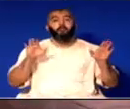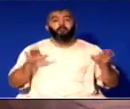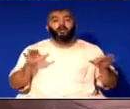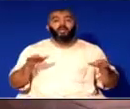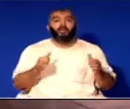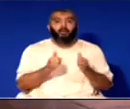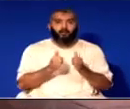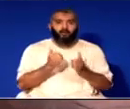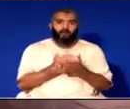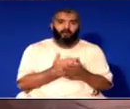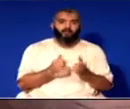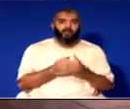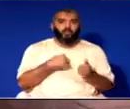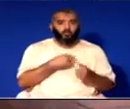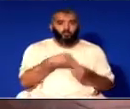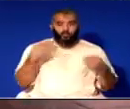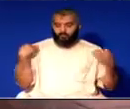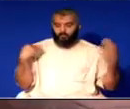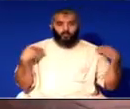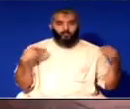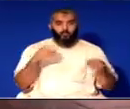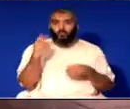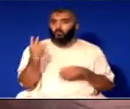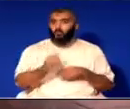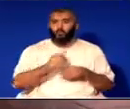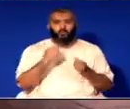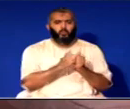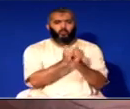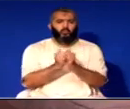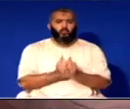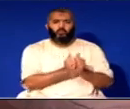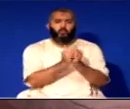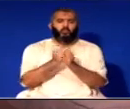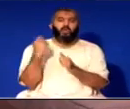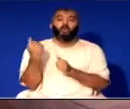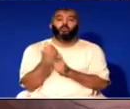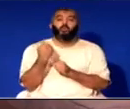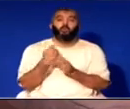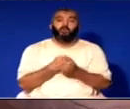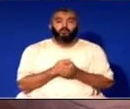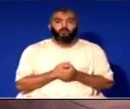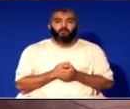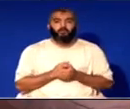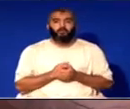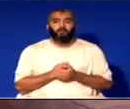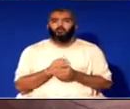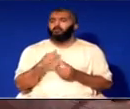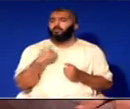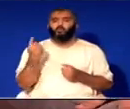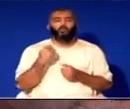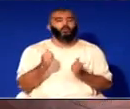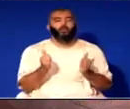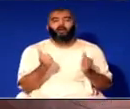واللي يتعاقبوا علينا ويسجلوا علينا الحسنات والسيئات، لا لا، هذوك دائما معنا. هذوك يعني بمعنى سواء في أي مكان ندخلوه إلا موجودين